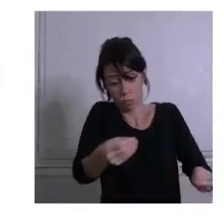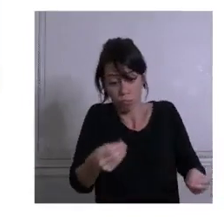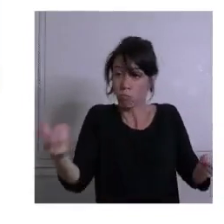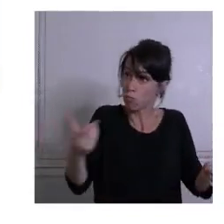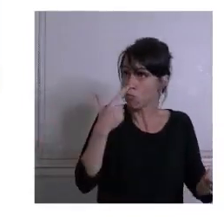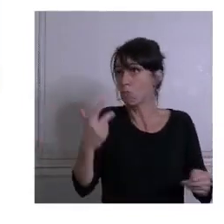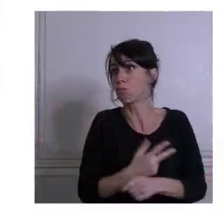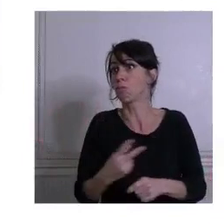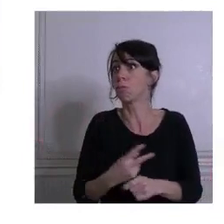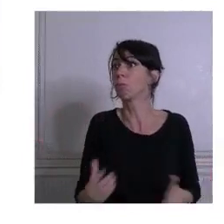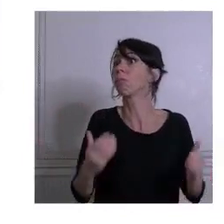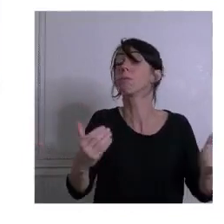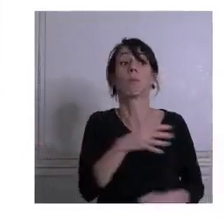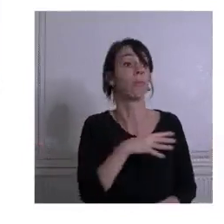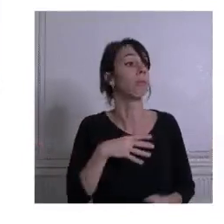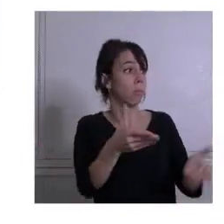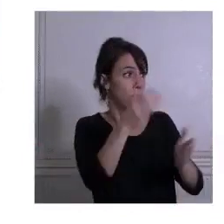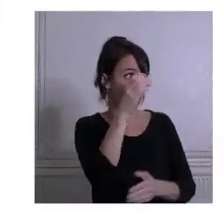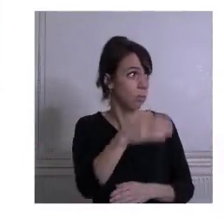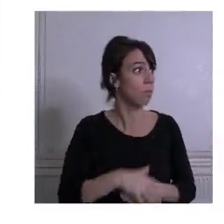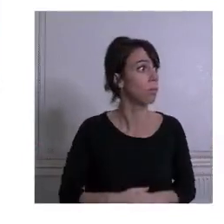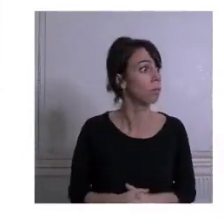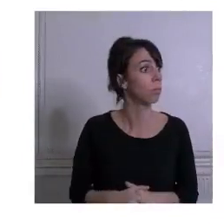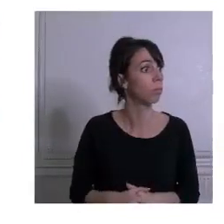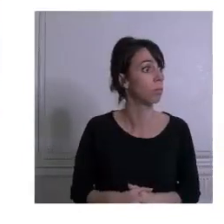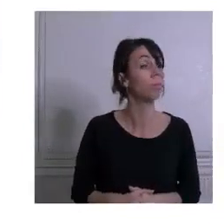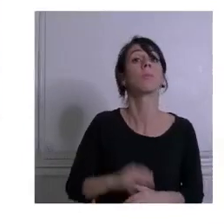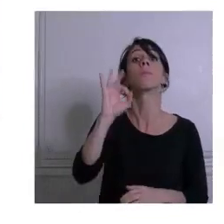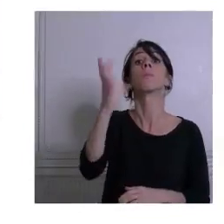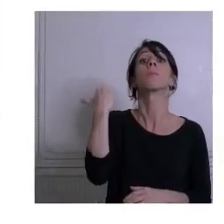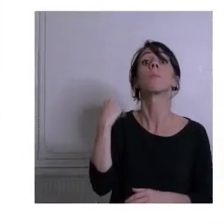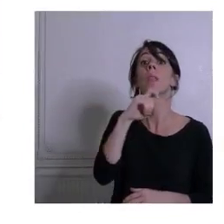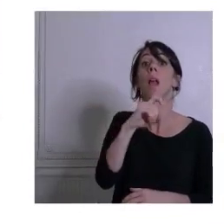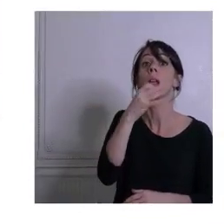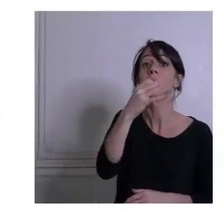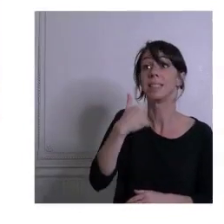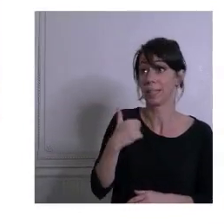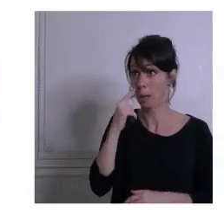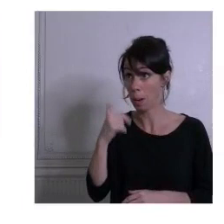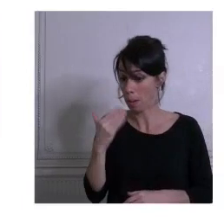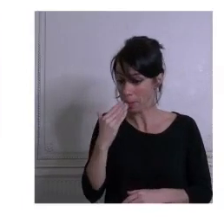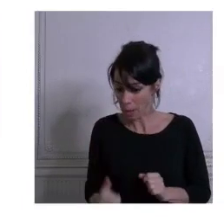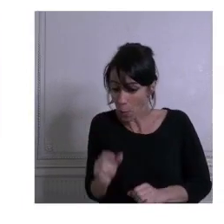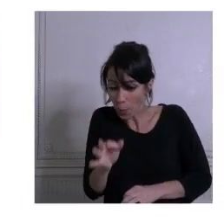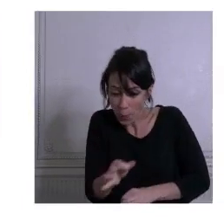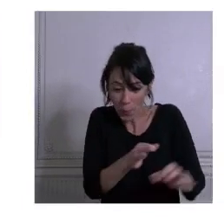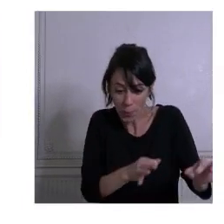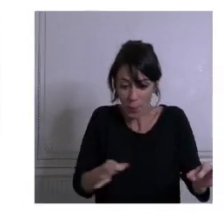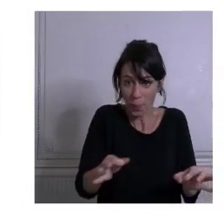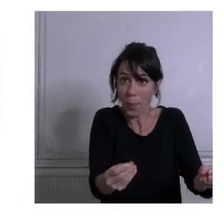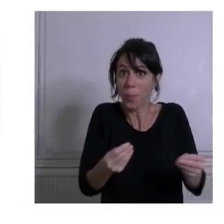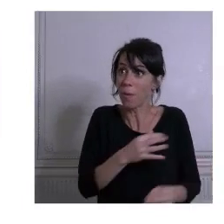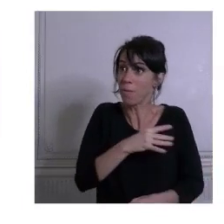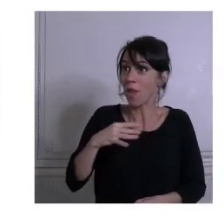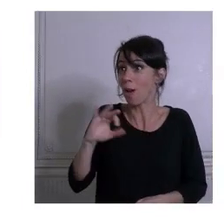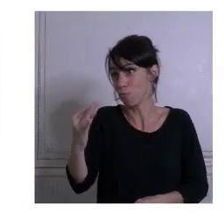hiver, et surtout les actions à très long terme. Et c'est là où le travail de l'opposition aussi va jouer. Vous avez dit tout à